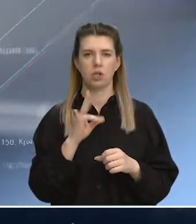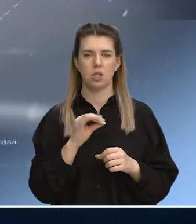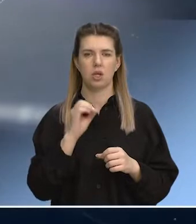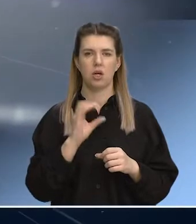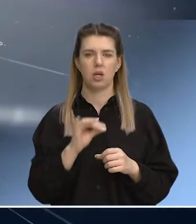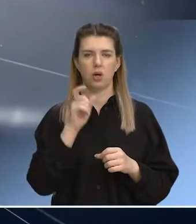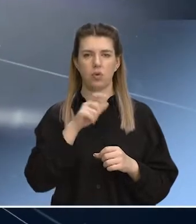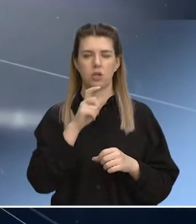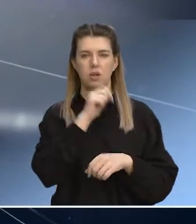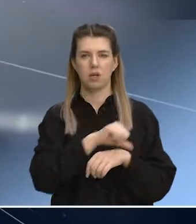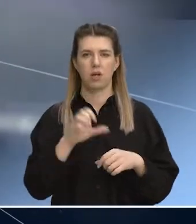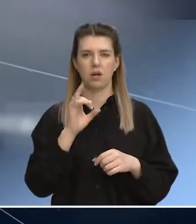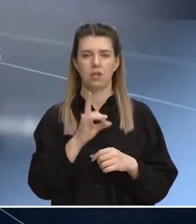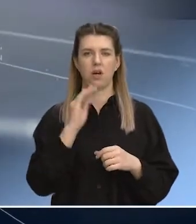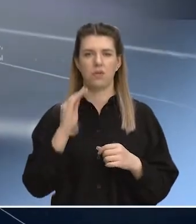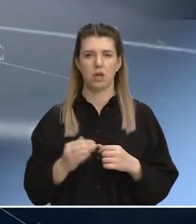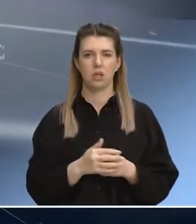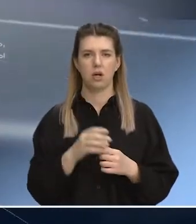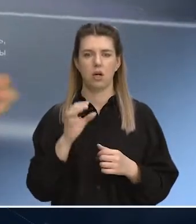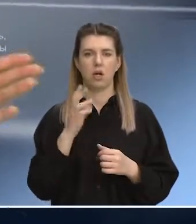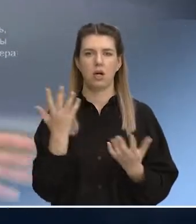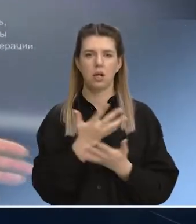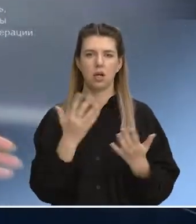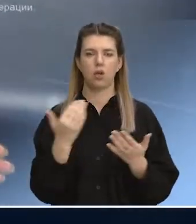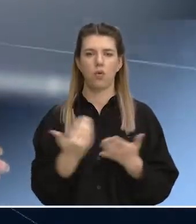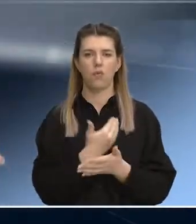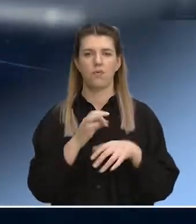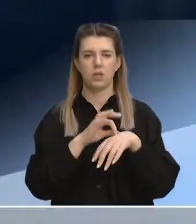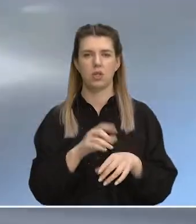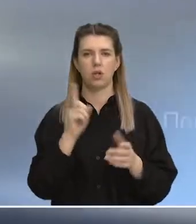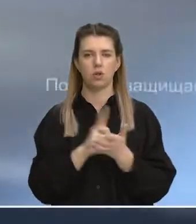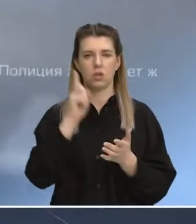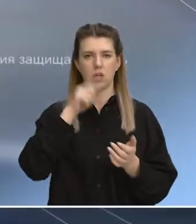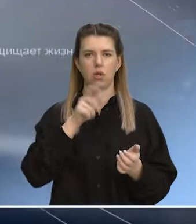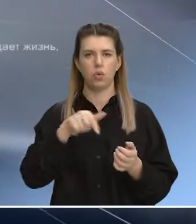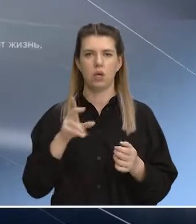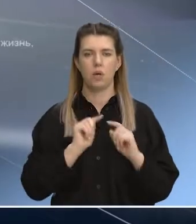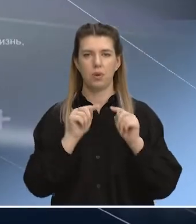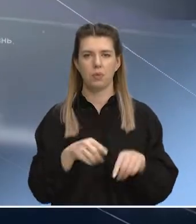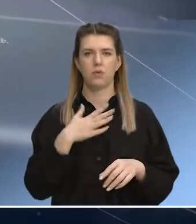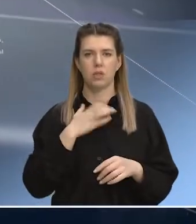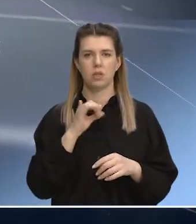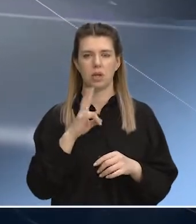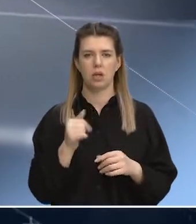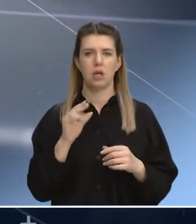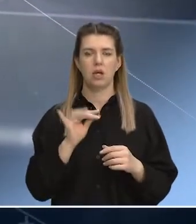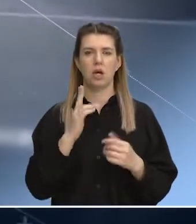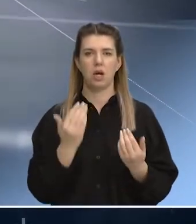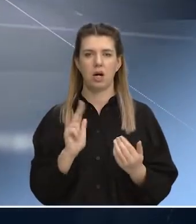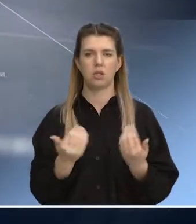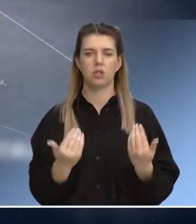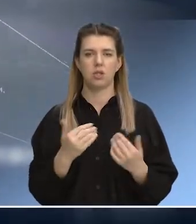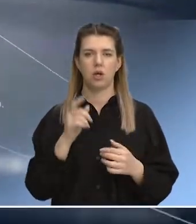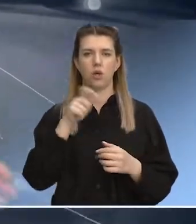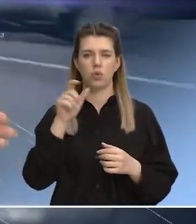положении иностранных граждан в Российской Федерации. О каких нововведениях должны знать граждане, прибывшие в нашу страну, и как